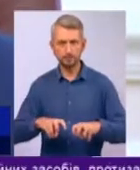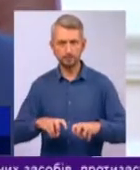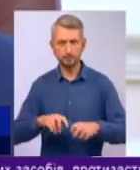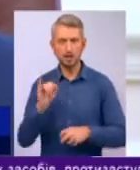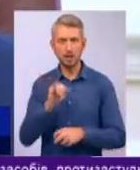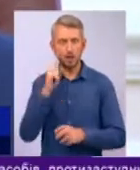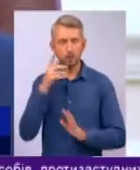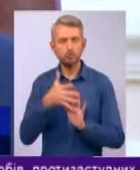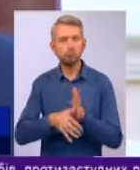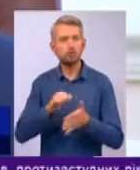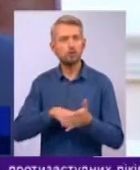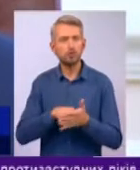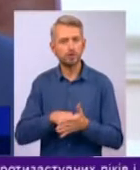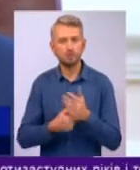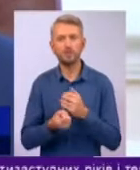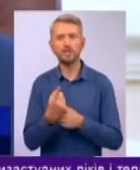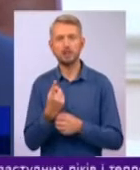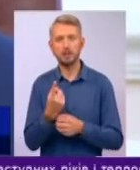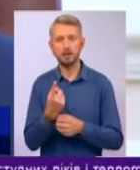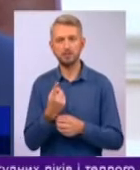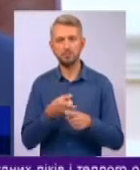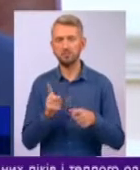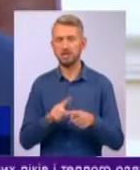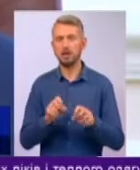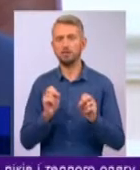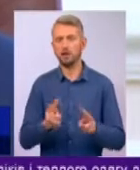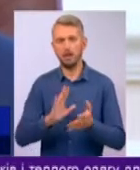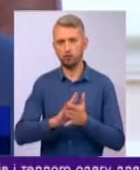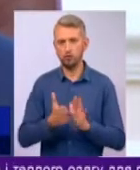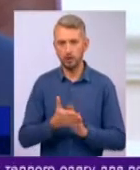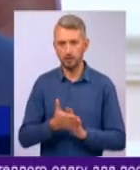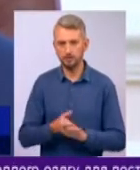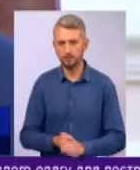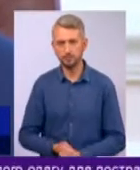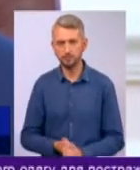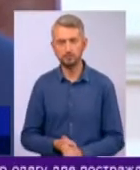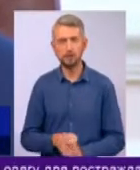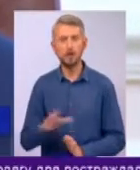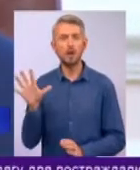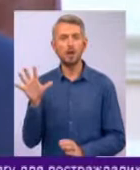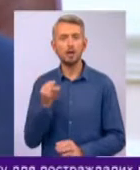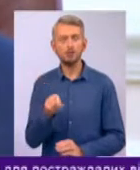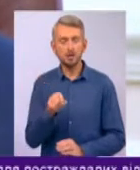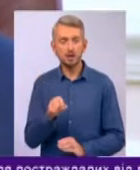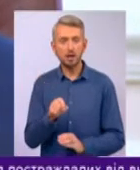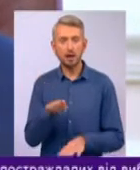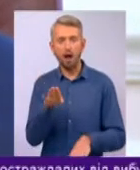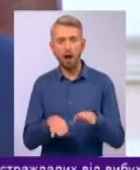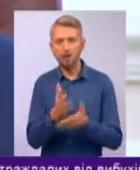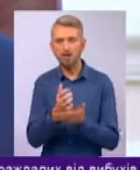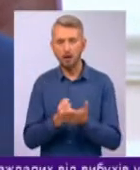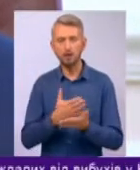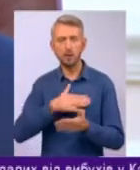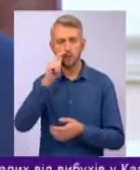і зрозуміти причину виникнення цієї надзвичайної ситуації. Це арсенал